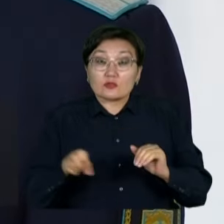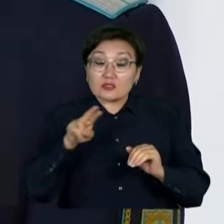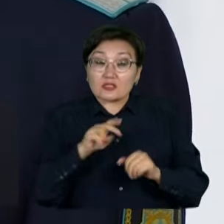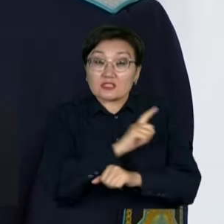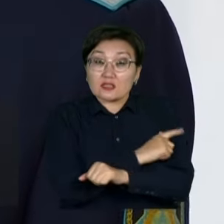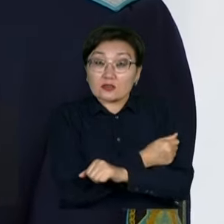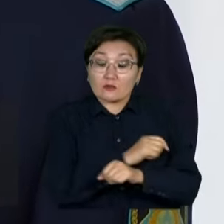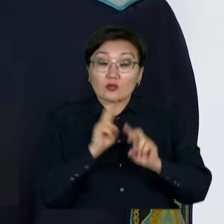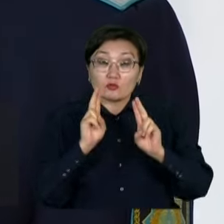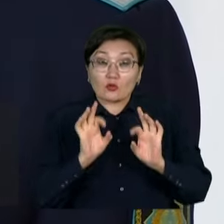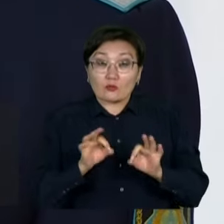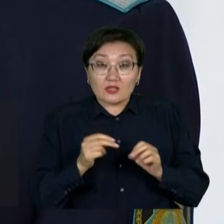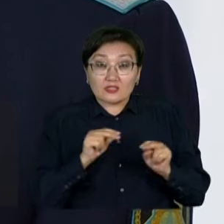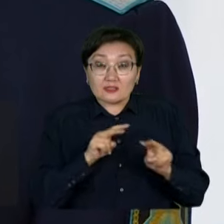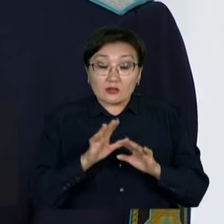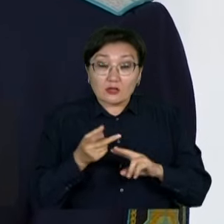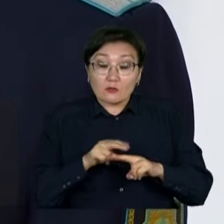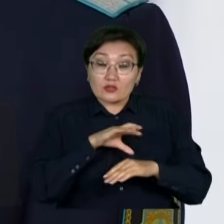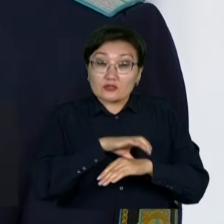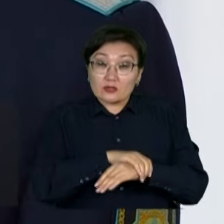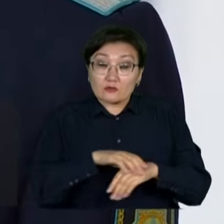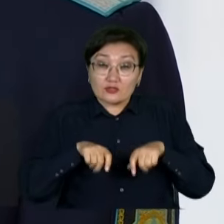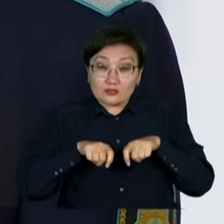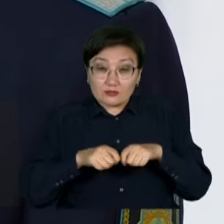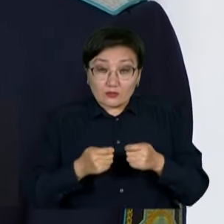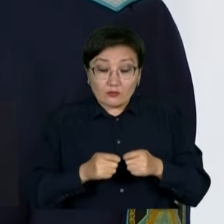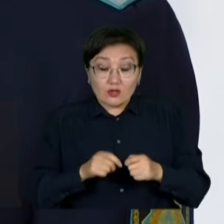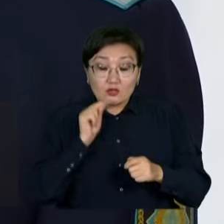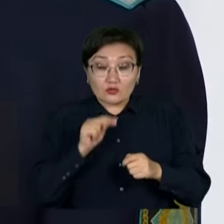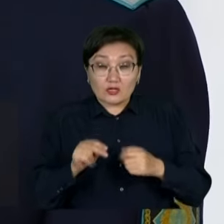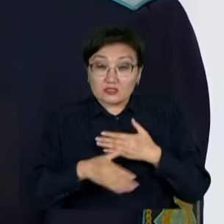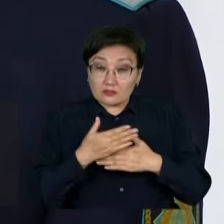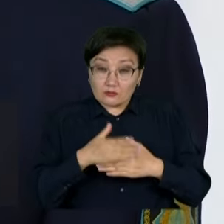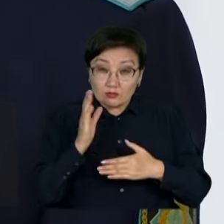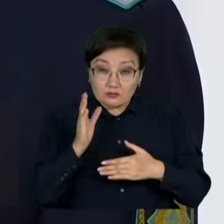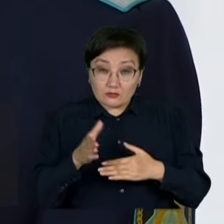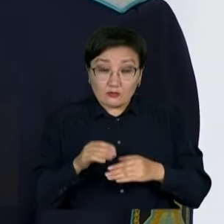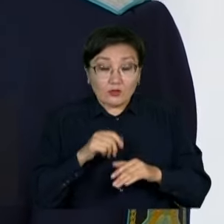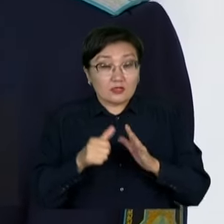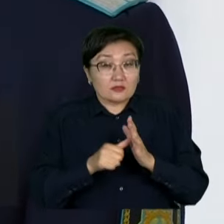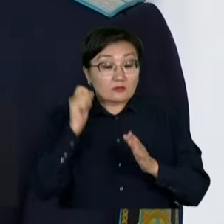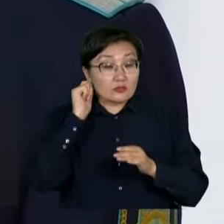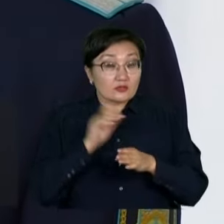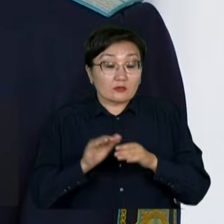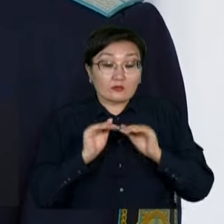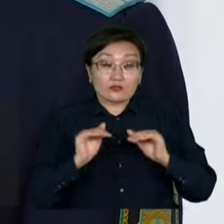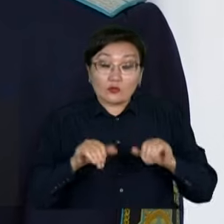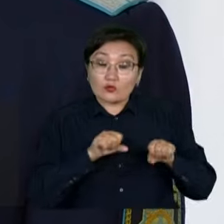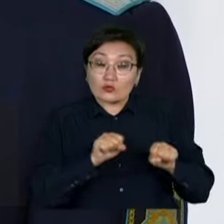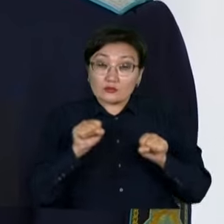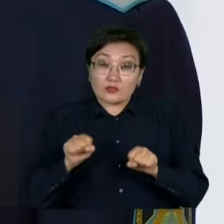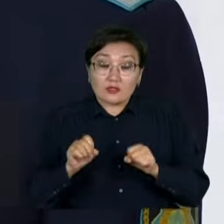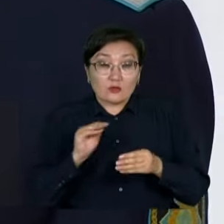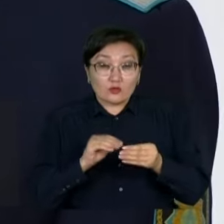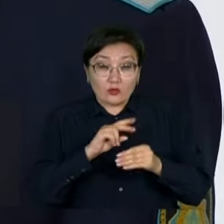санитарлық нормалары сақталмаған. Анықталған бұзушылықтар үшін кінәлілер жауапкершілікке тартылады. Айта кету керек, кәмелетке толмағандардың құқықтарын қорғау